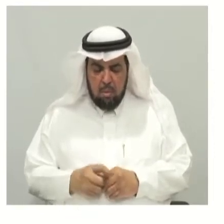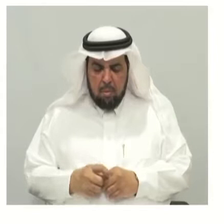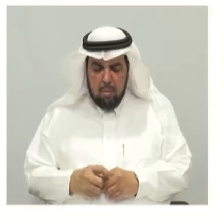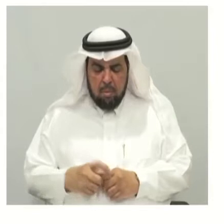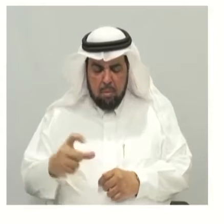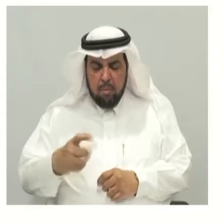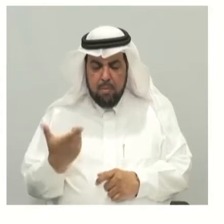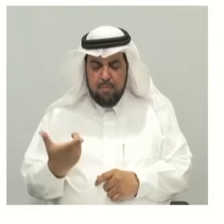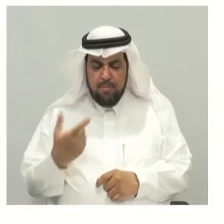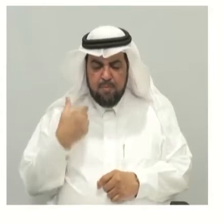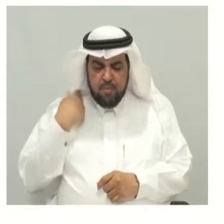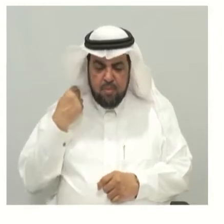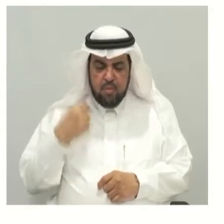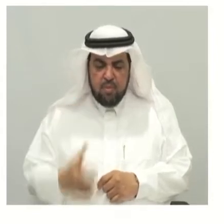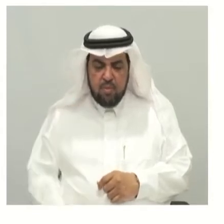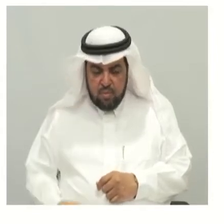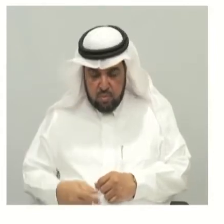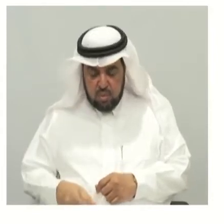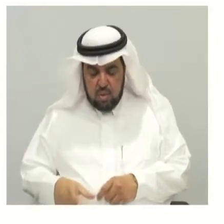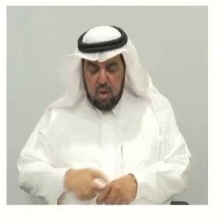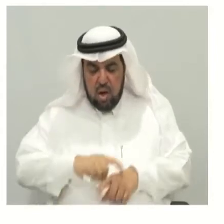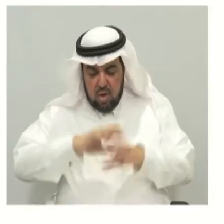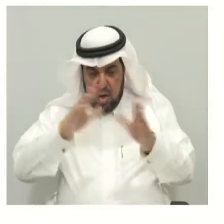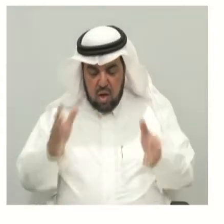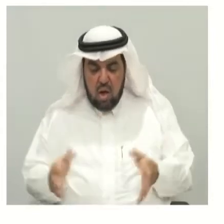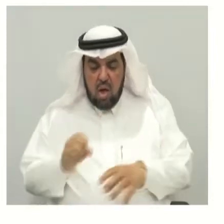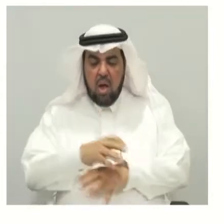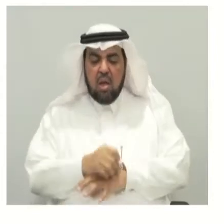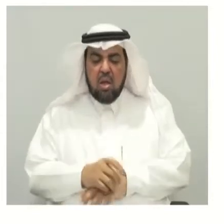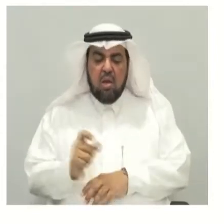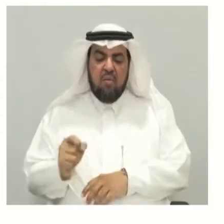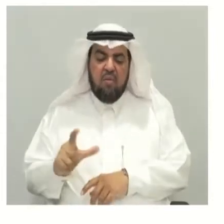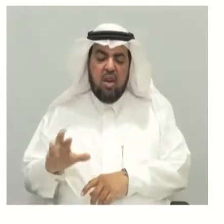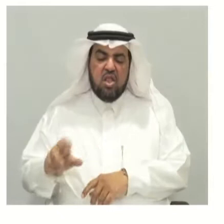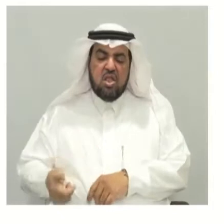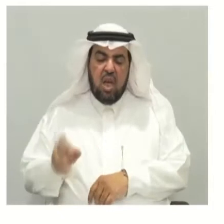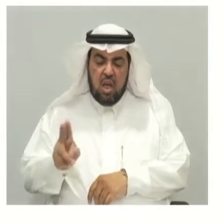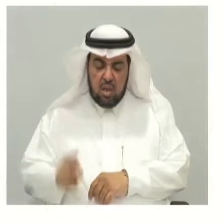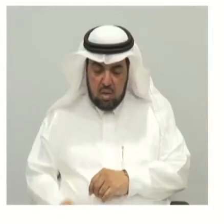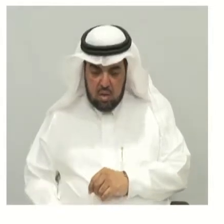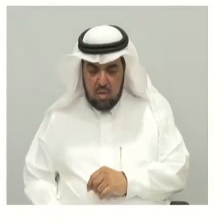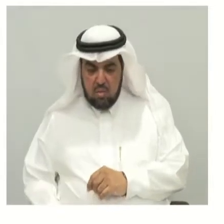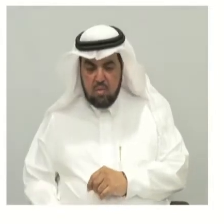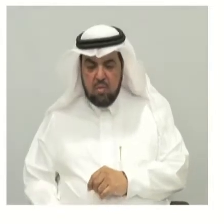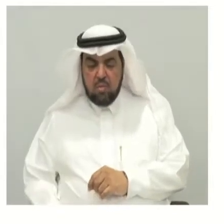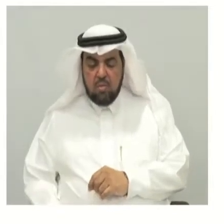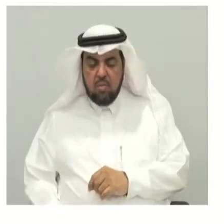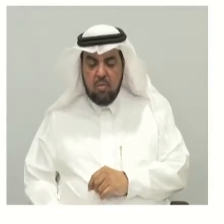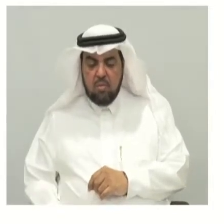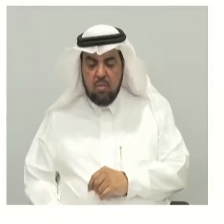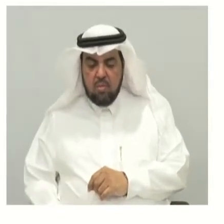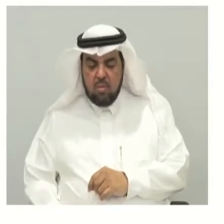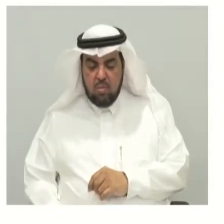يعني للون الأزرق؟ يعني لي أن هذه العناصر هي فلزات. فكر معي قليلا. طيب